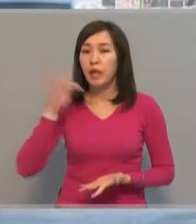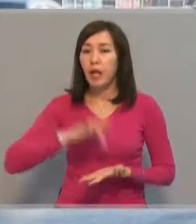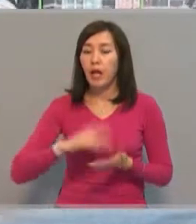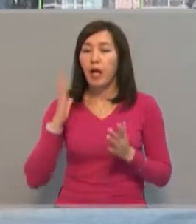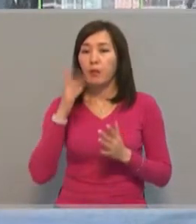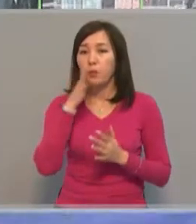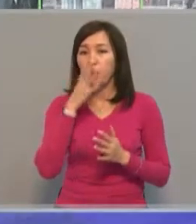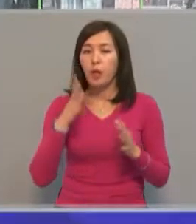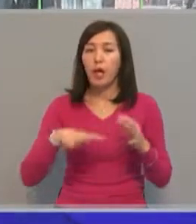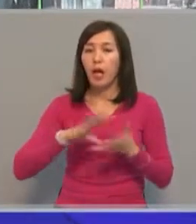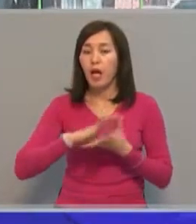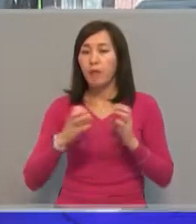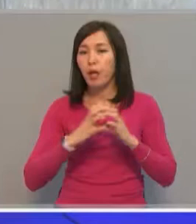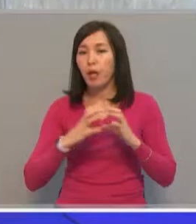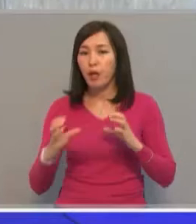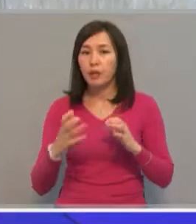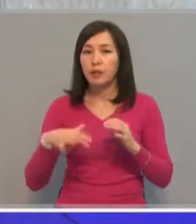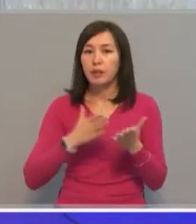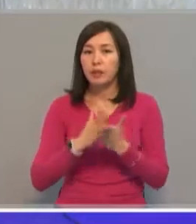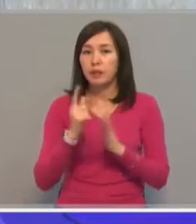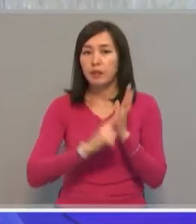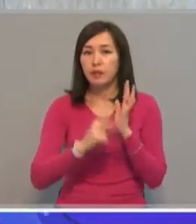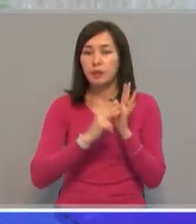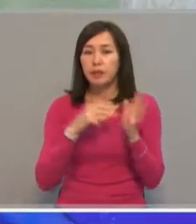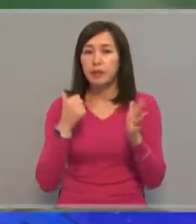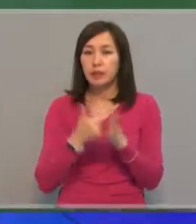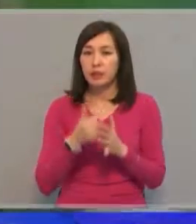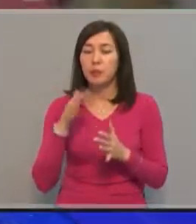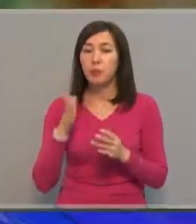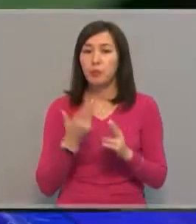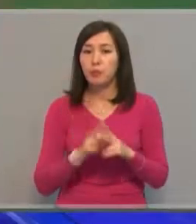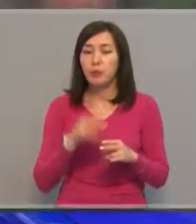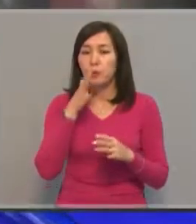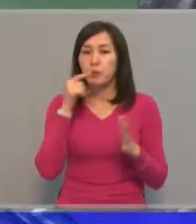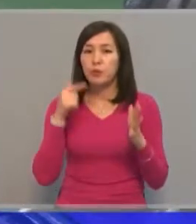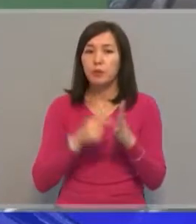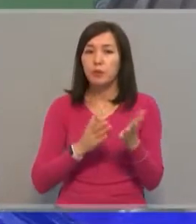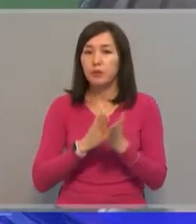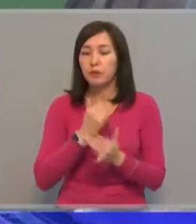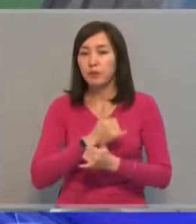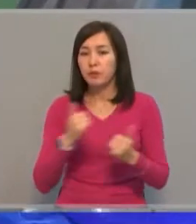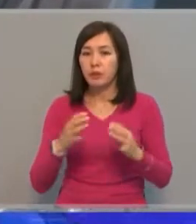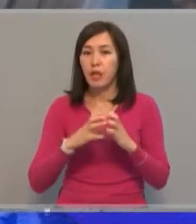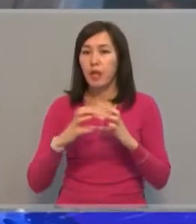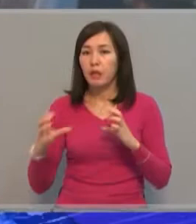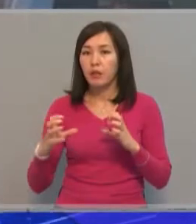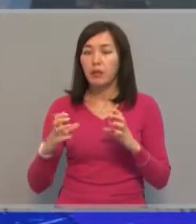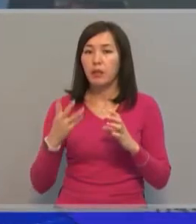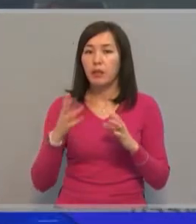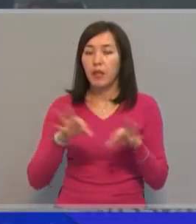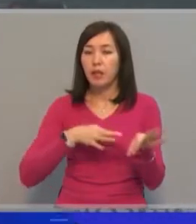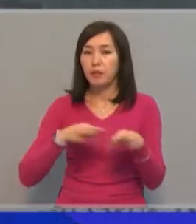Шымкентте алдағы уақытта жалпы қоғамдық көліктердің бағыты 78-ге дейін жеткізіледі. Осы мақсатта қызмет көрсетіп жатқан қоғамдық